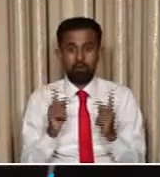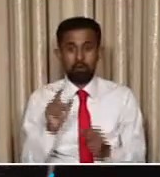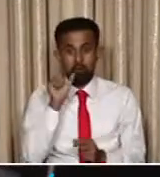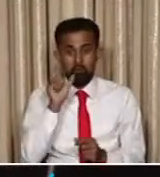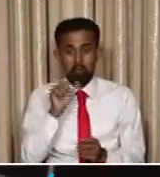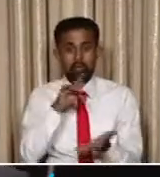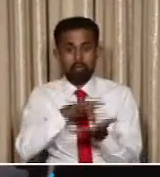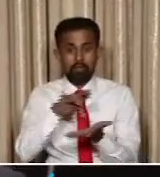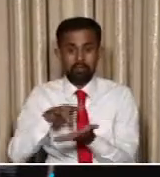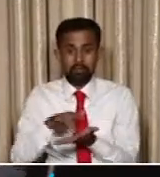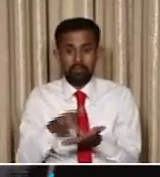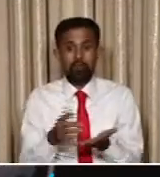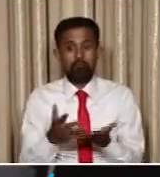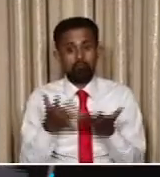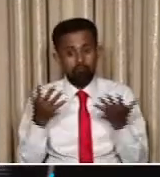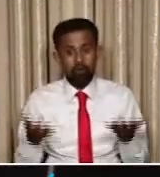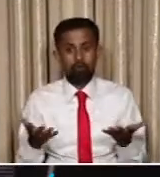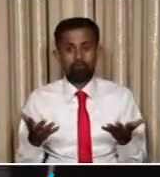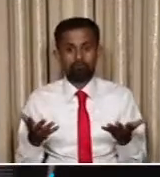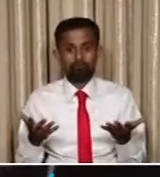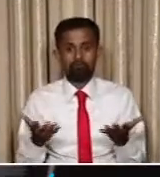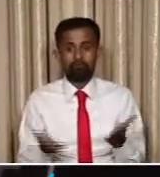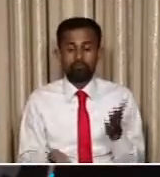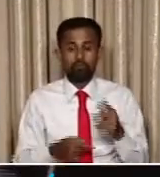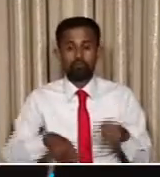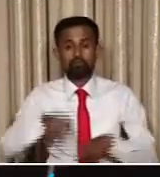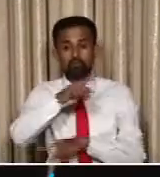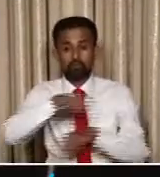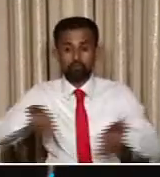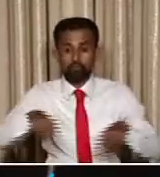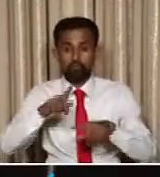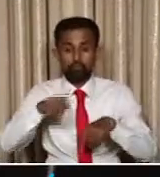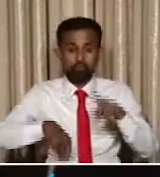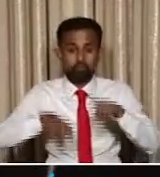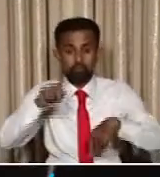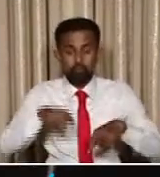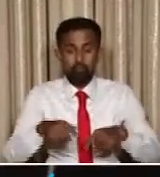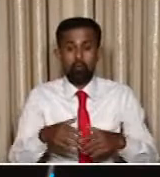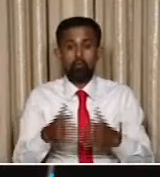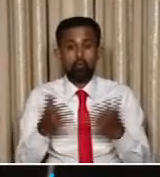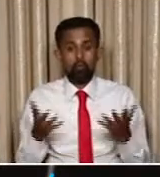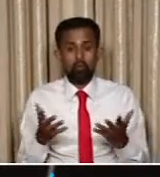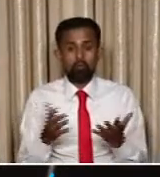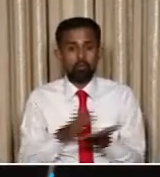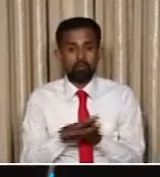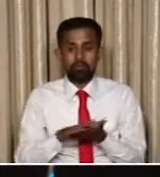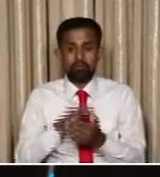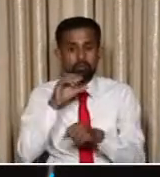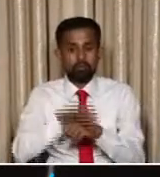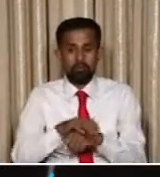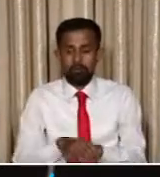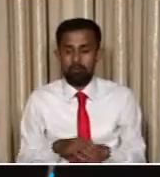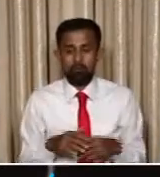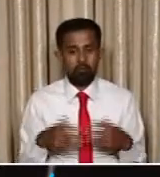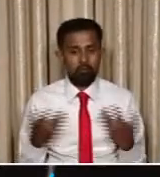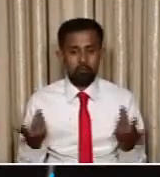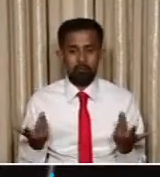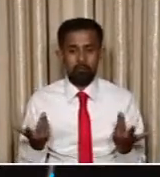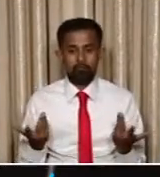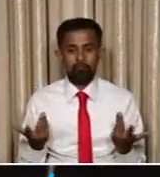තැන් තියෙනවා. මේ රට තුල යන්න තැන් තියෙනවා. හැබැයි අපි ඒ කිසිම දෙයක් හරියට ඩෙන්ටිෆයි කරගෙන නැහැ